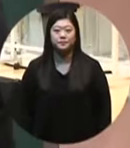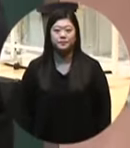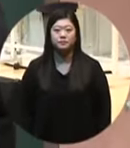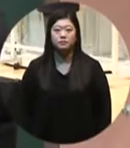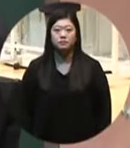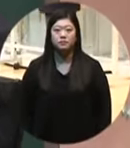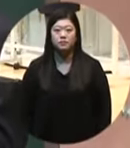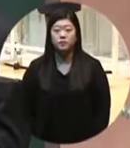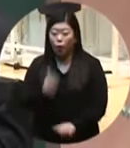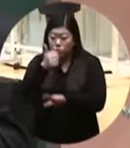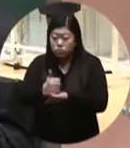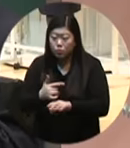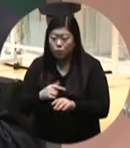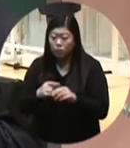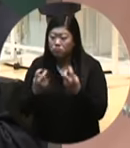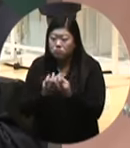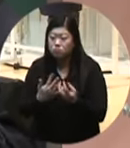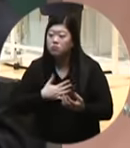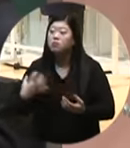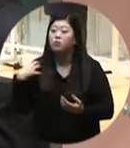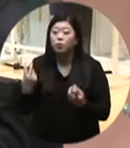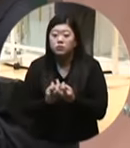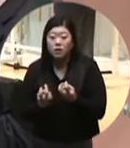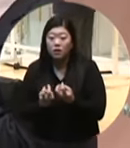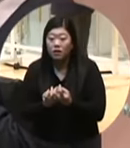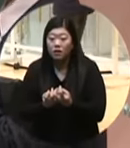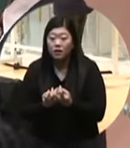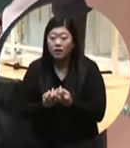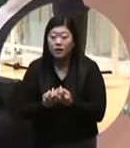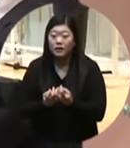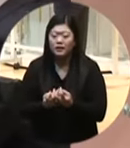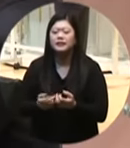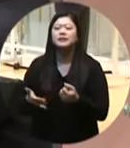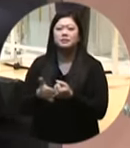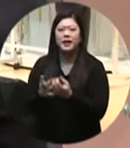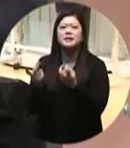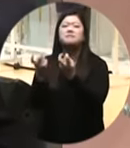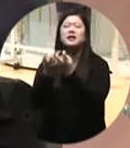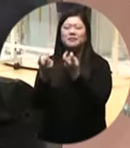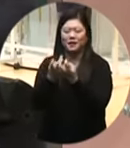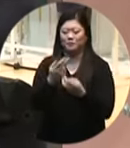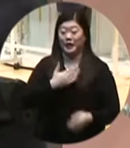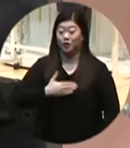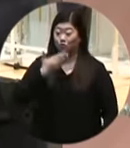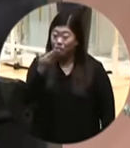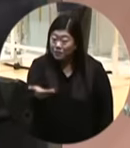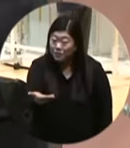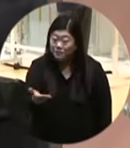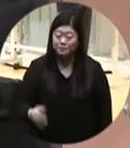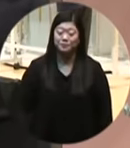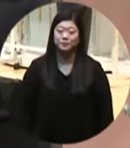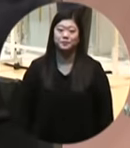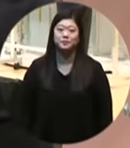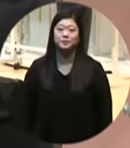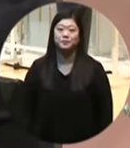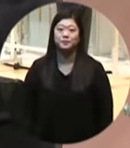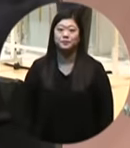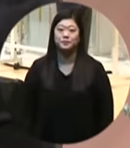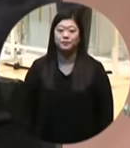어떻게 하겠습니까? How should we do it? 그래서 그 방법이 이겁니다. This is the method.